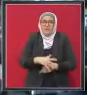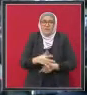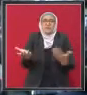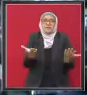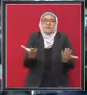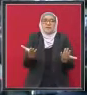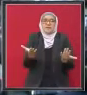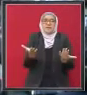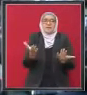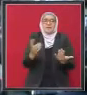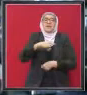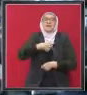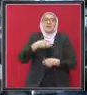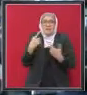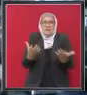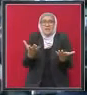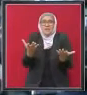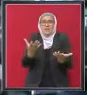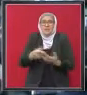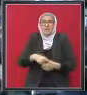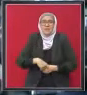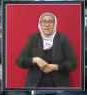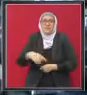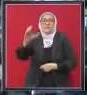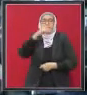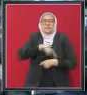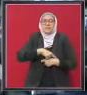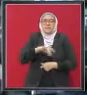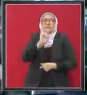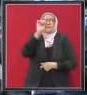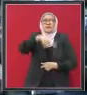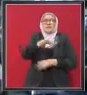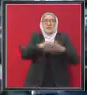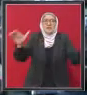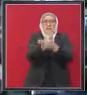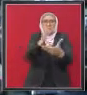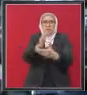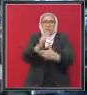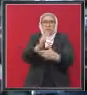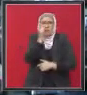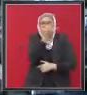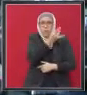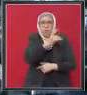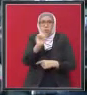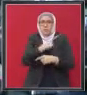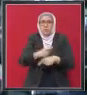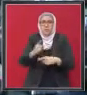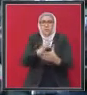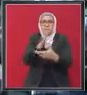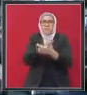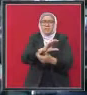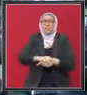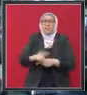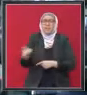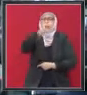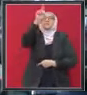Soalan dah ditanya. Tuan Speaker jangan kacau lah. Sibuk lah Tuan Speaker ni. Kacau saja.